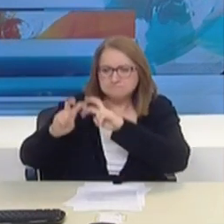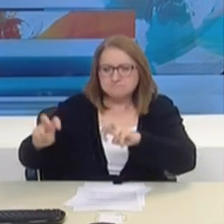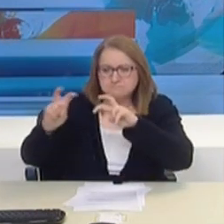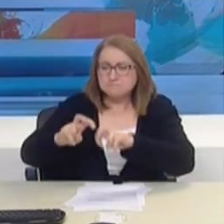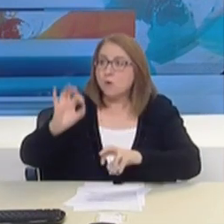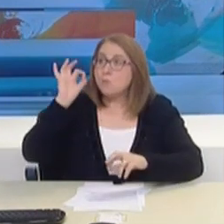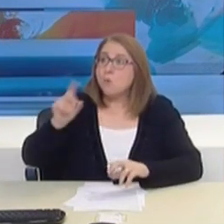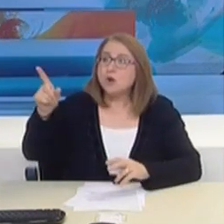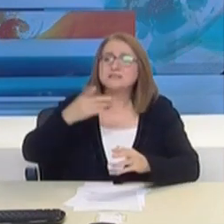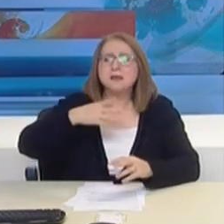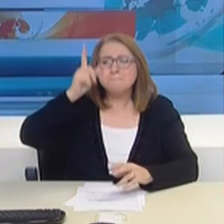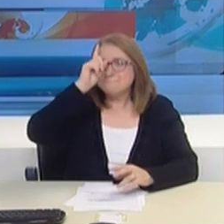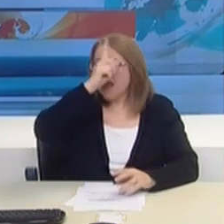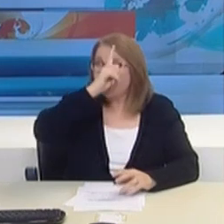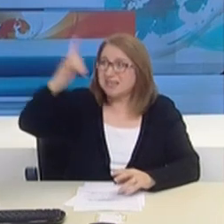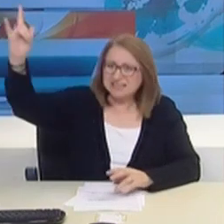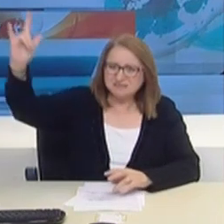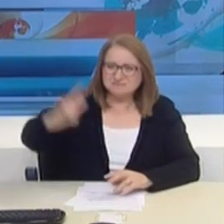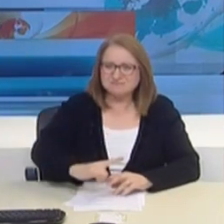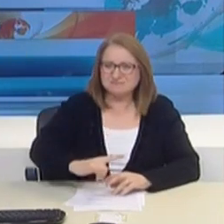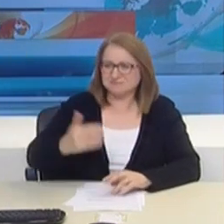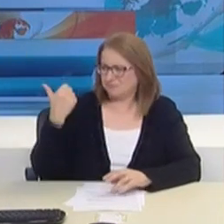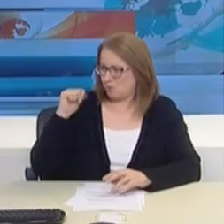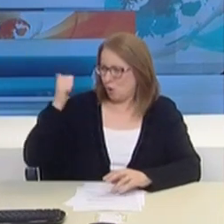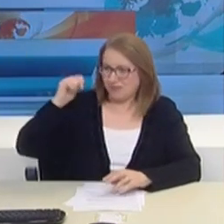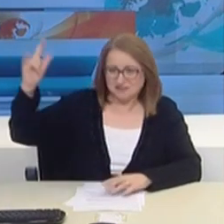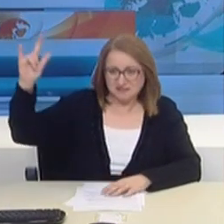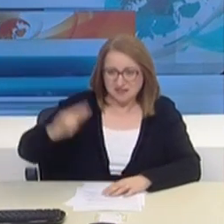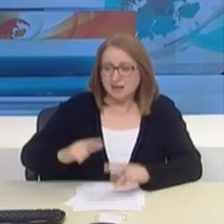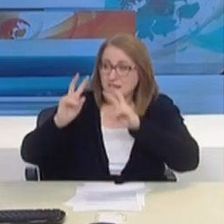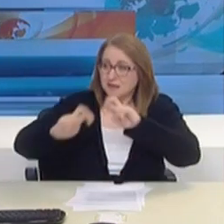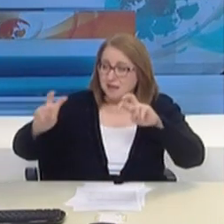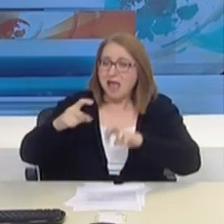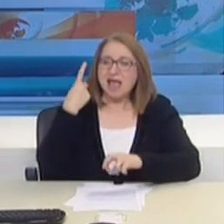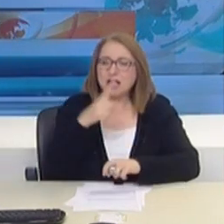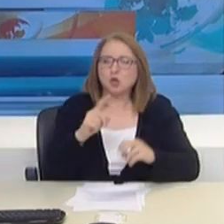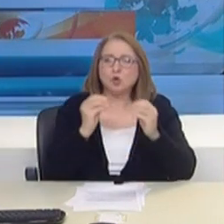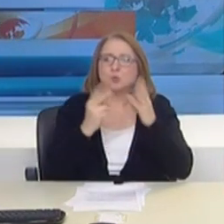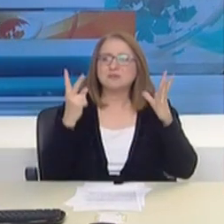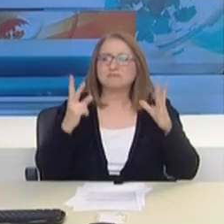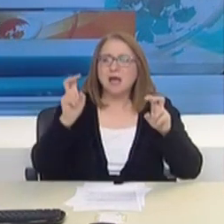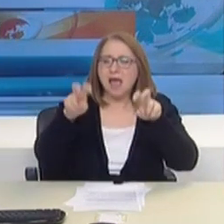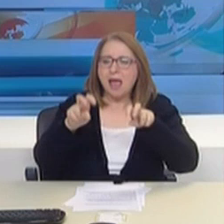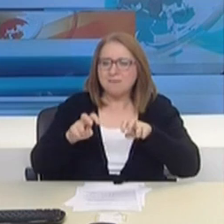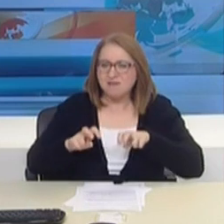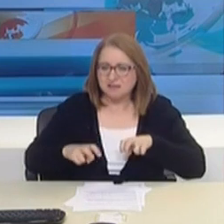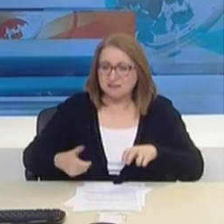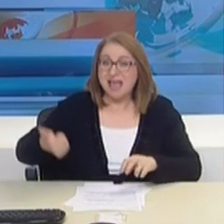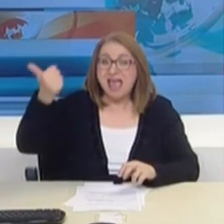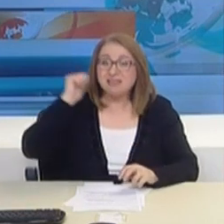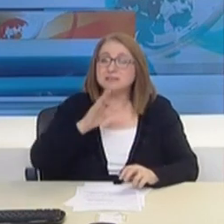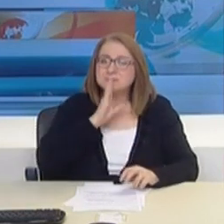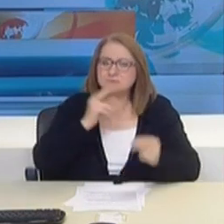πτήση της Μαδρίτης προχθές, έγινε ο έλεγχος 127 επιβάτες και βγήκαν χτες το μεσημέρι